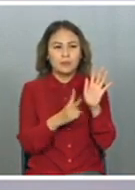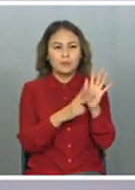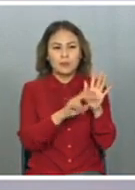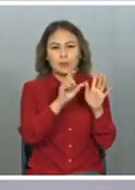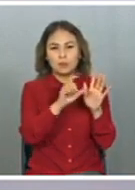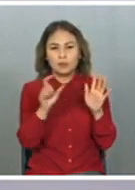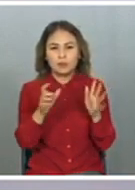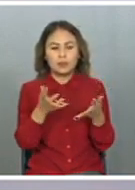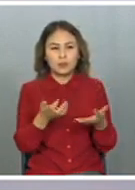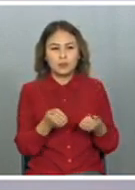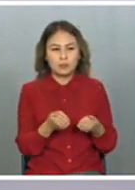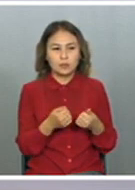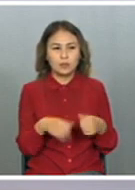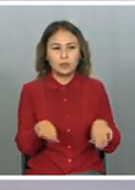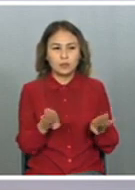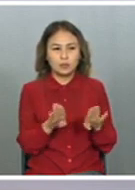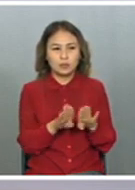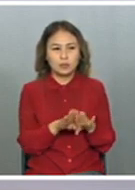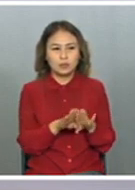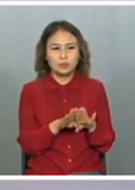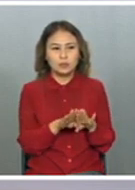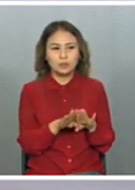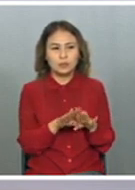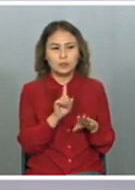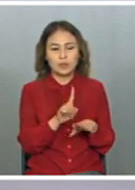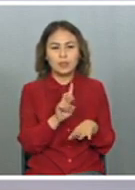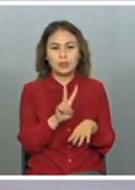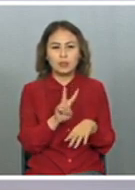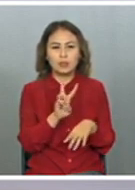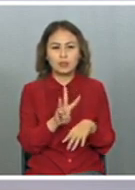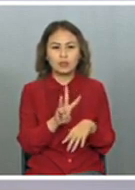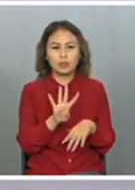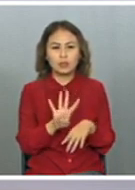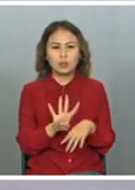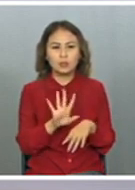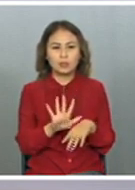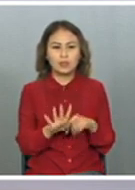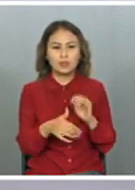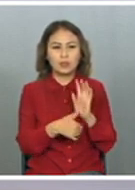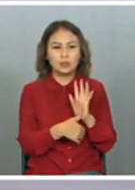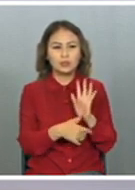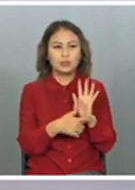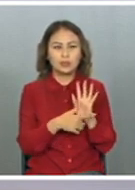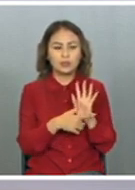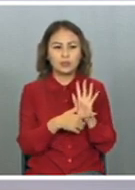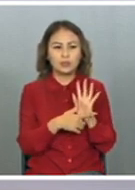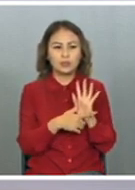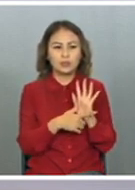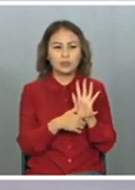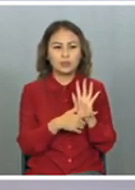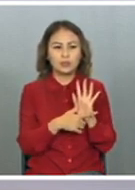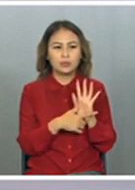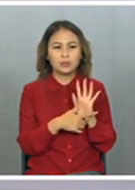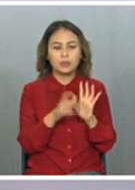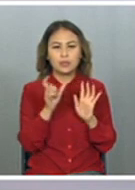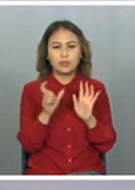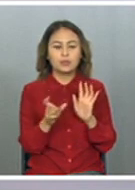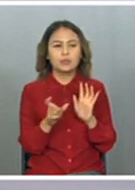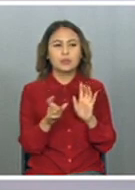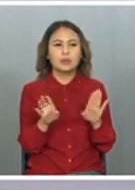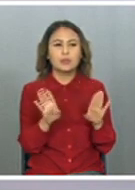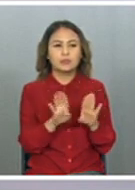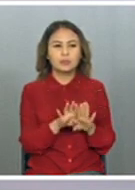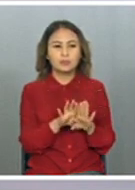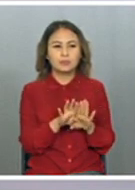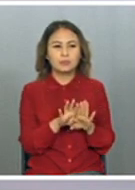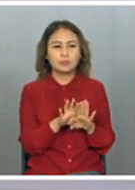аламын. Сонда, міне, 1, 2, 3, 4, 5, 6, 7 деген жерге мынау нүктемізді